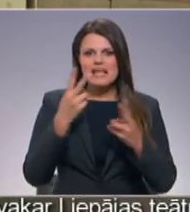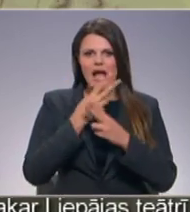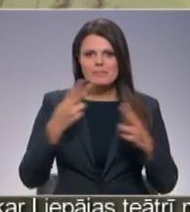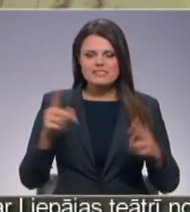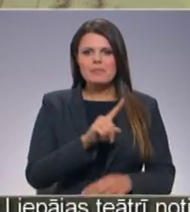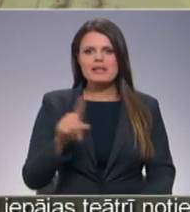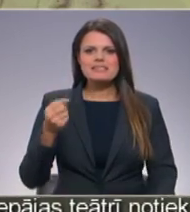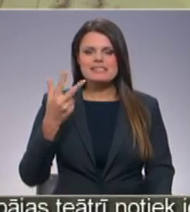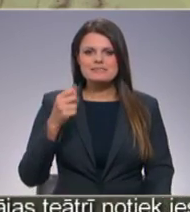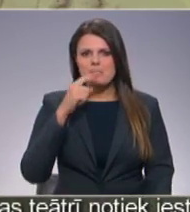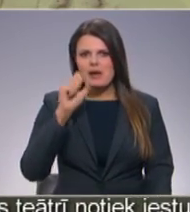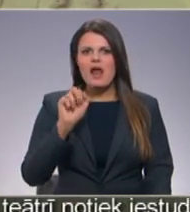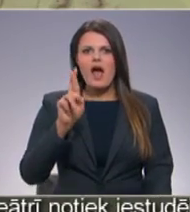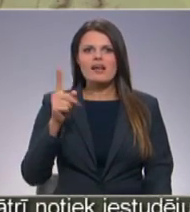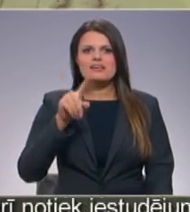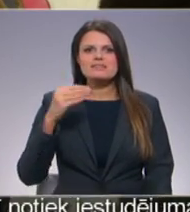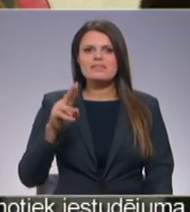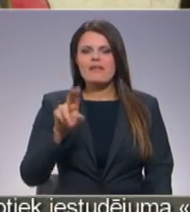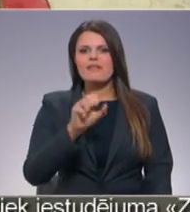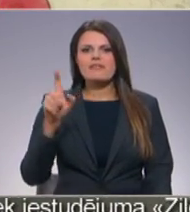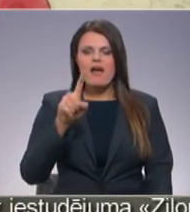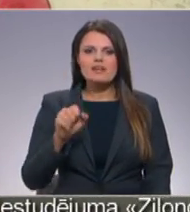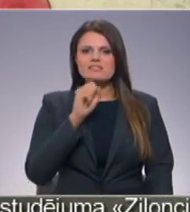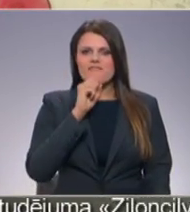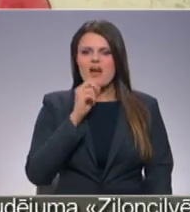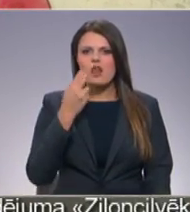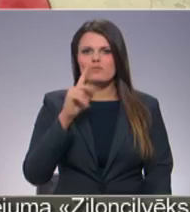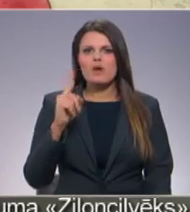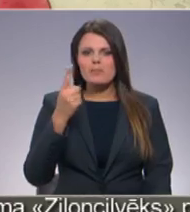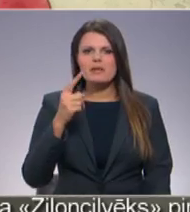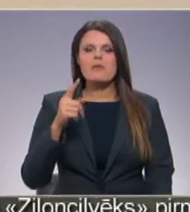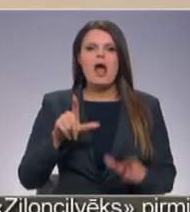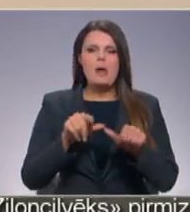Arsenālā līdz 13. martam un vēlāk no 1. aprīļa līdz maija beigām.